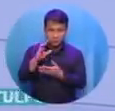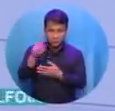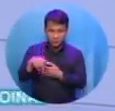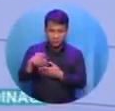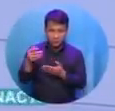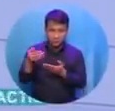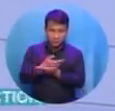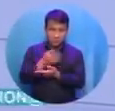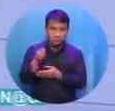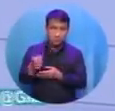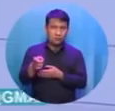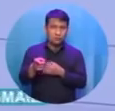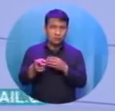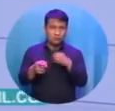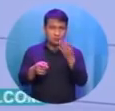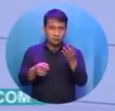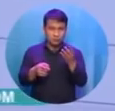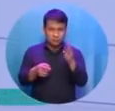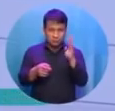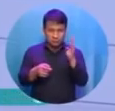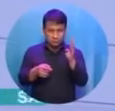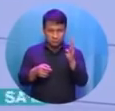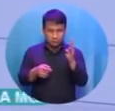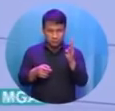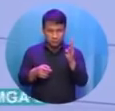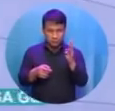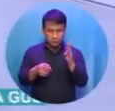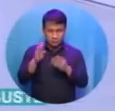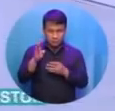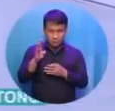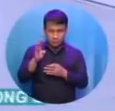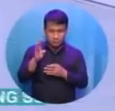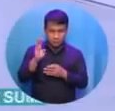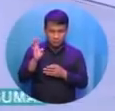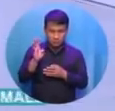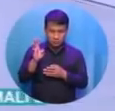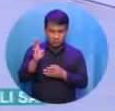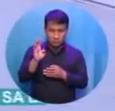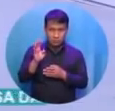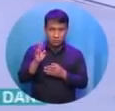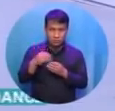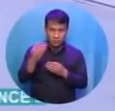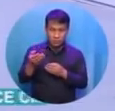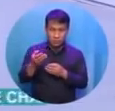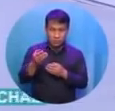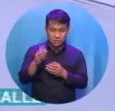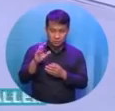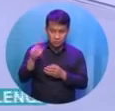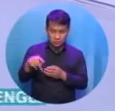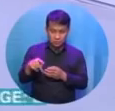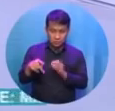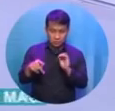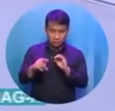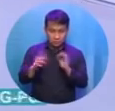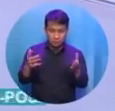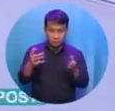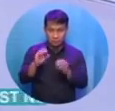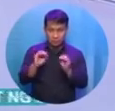bago. Tool phone. Hindi pa pala yun. Tool phone. Bibigyan ko sa'yo ng Cherry Mobile. At... ito pa, ma'am, ha? Wala kayong